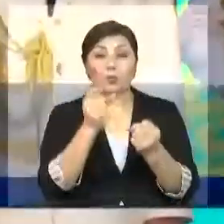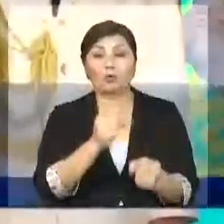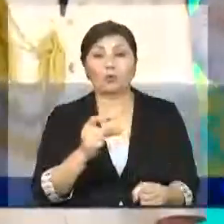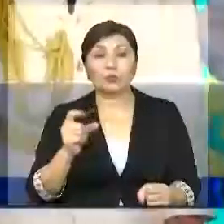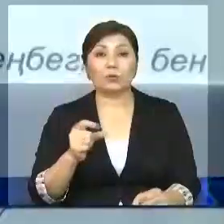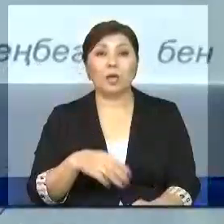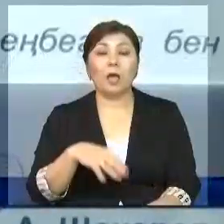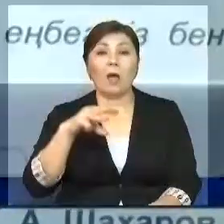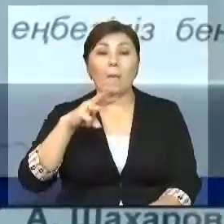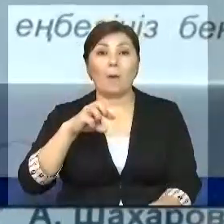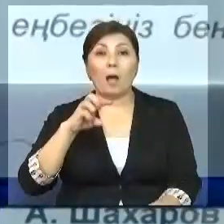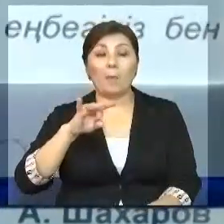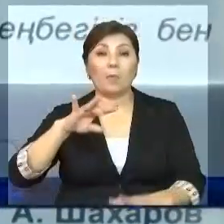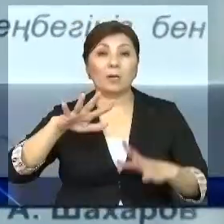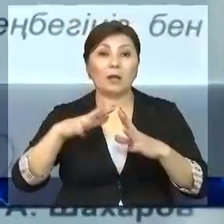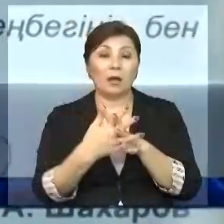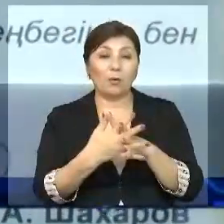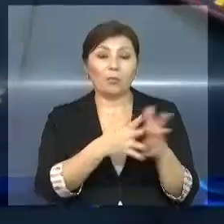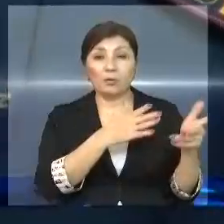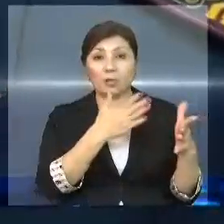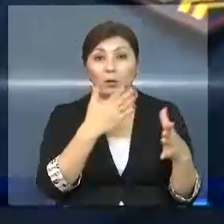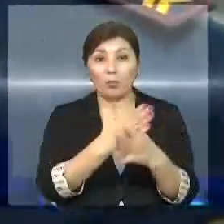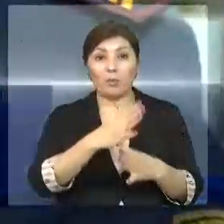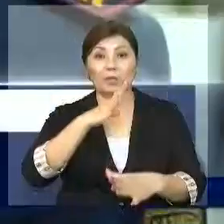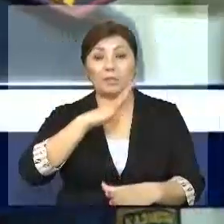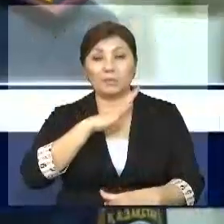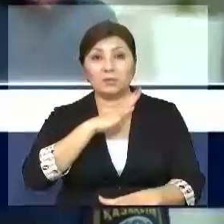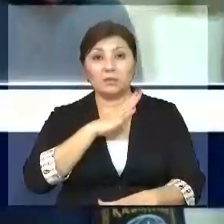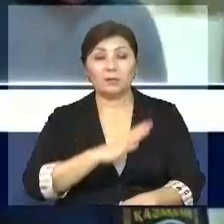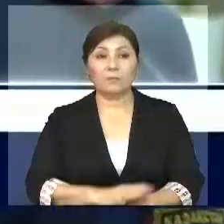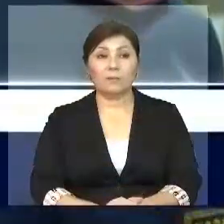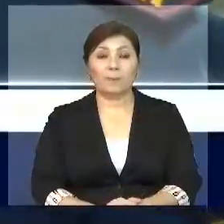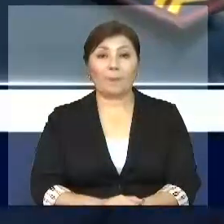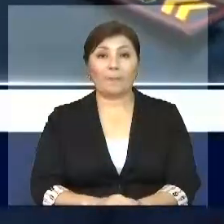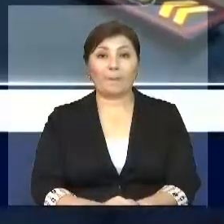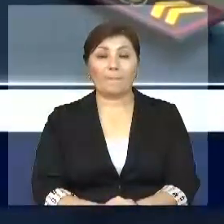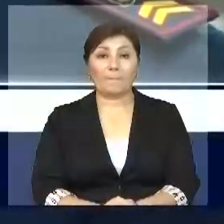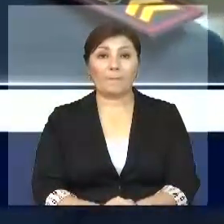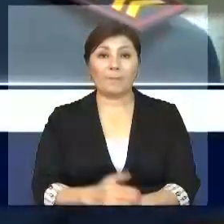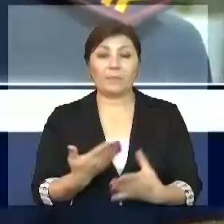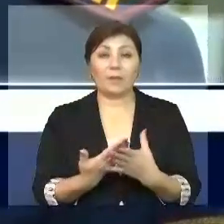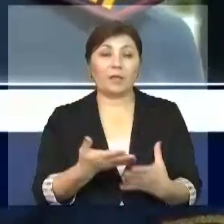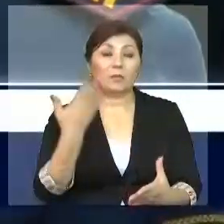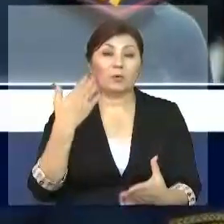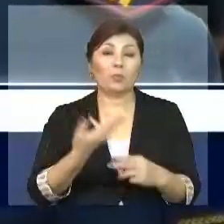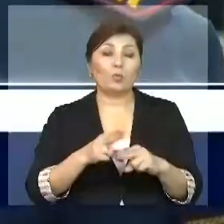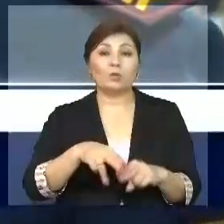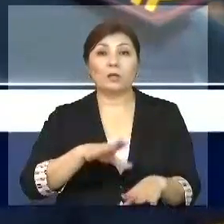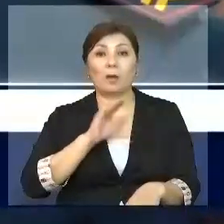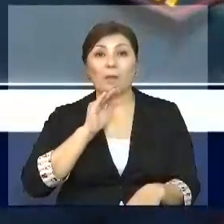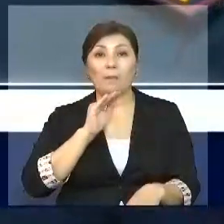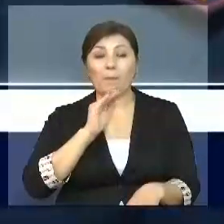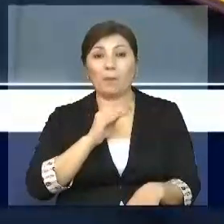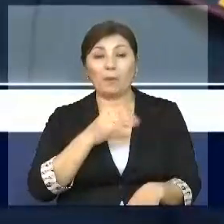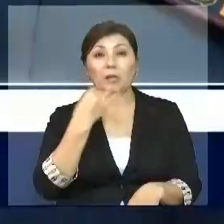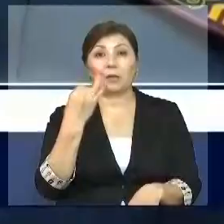тұрғындарын қауіпсіз жерге көшіріп, бөгет салуға атсалысты. Осы мамандық таңдаған себебім енді бай бұрыннан қызығатынмын негізі. Жалпы